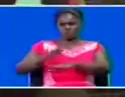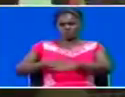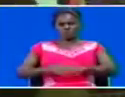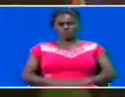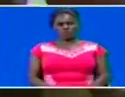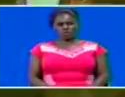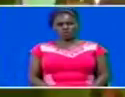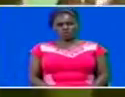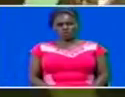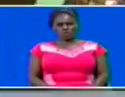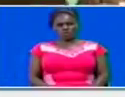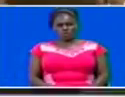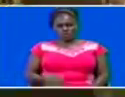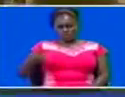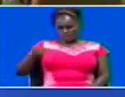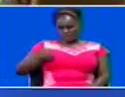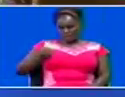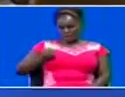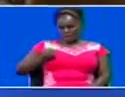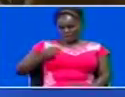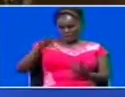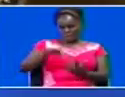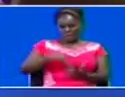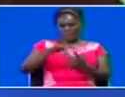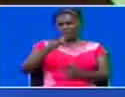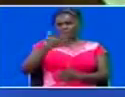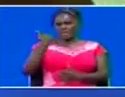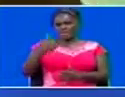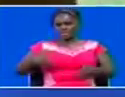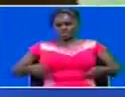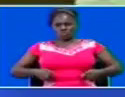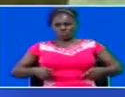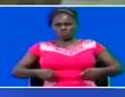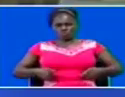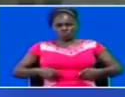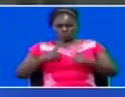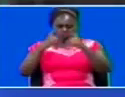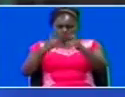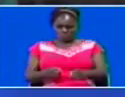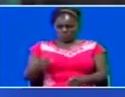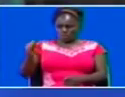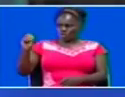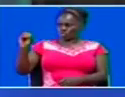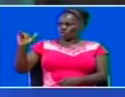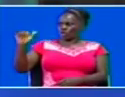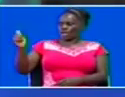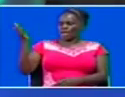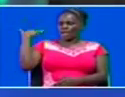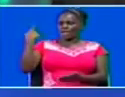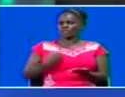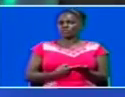16. Mwana Halima Dogo Adam ambaye aliteuliwa mwana michezo bora chipukizi nchini katika tuzo za soya zilizoandaliwa wiki